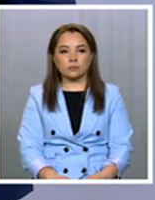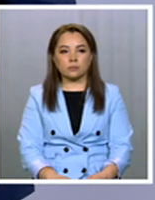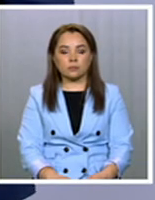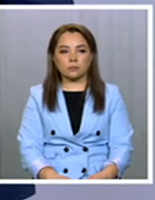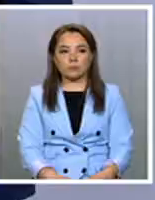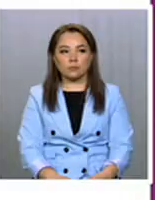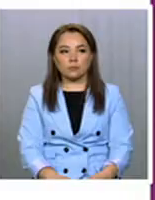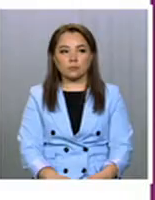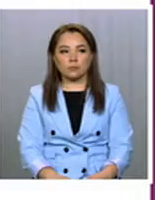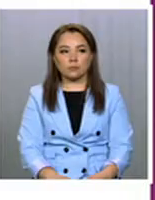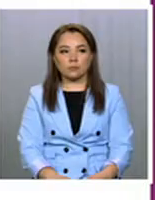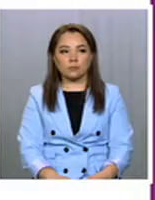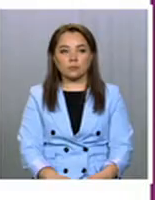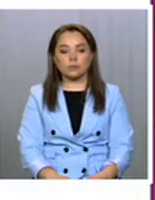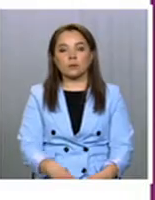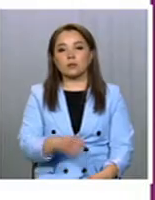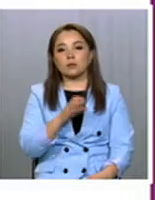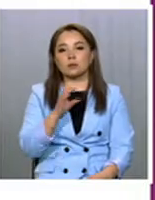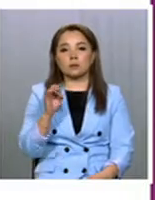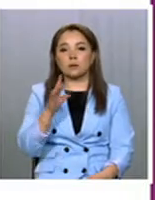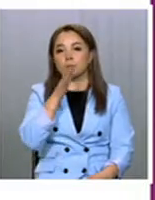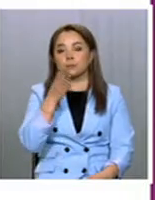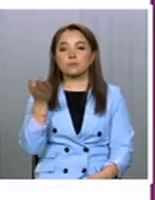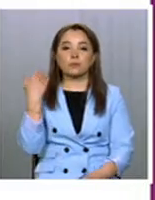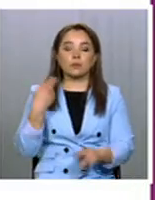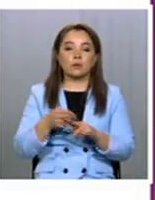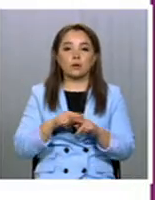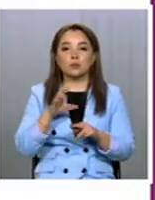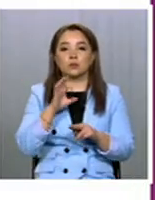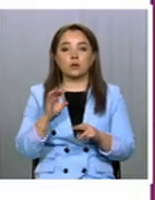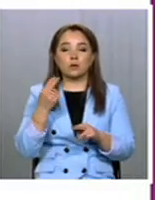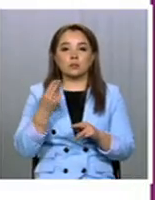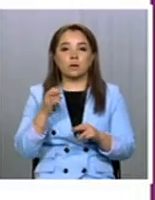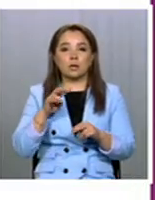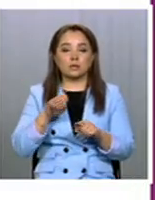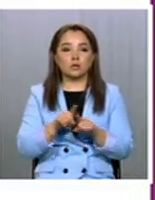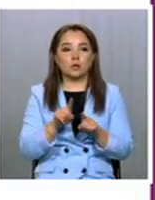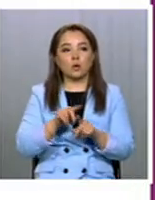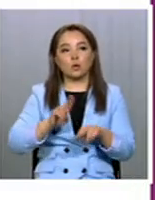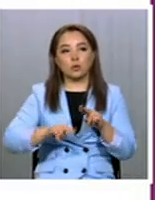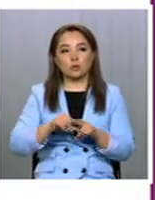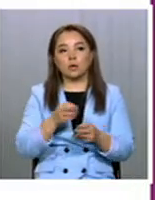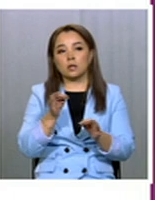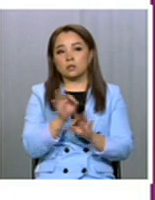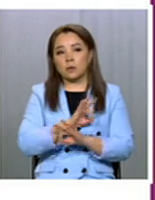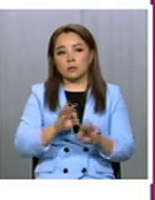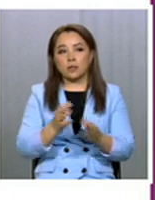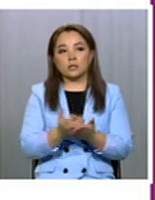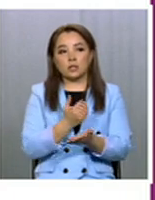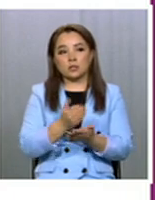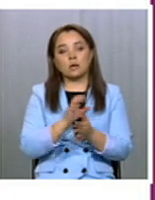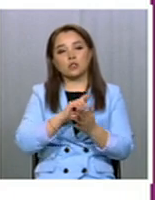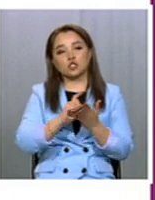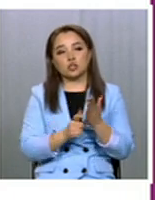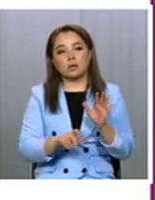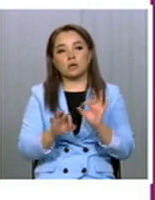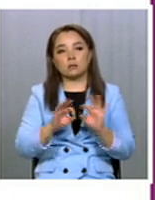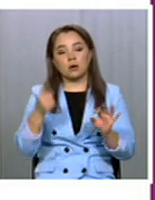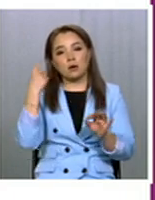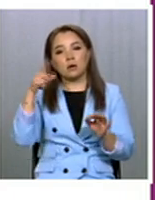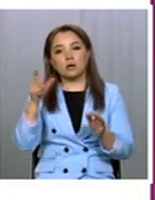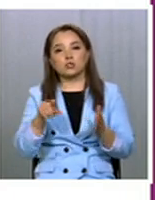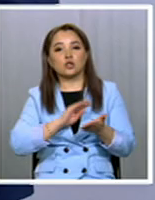Жауабы. Кеңес үкіметі тек социалистік құрылыстың тамаша жетістерін жырлаған ақын жазушыларды